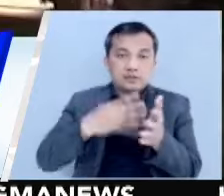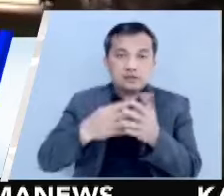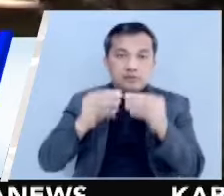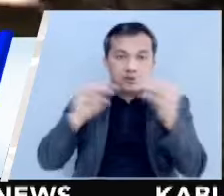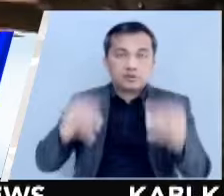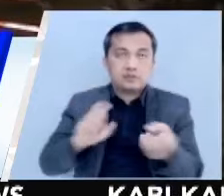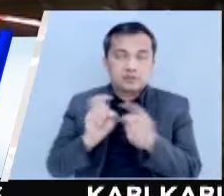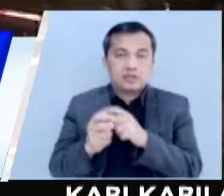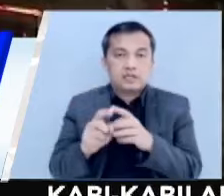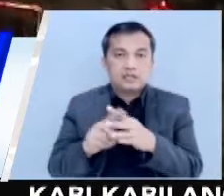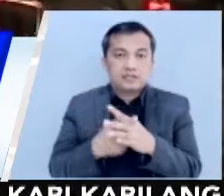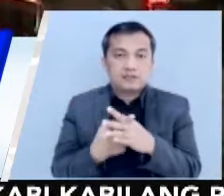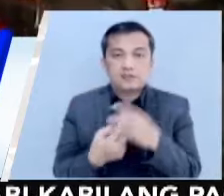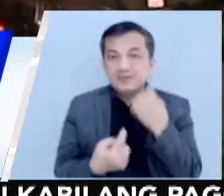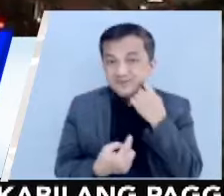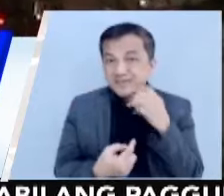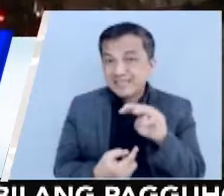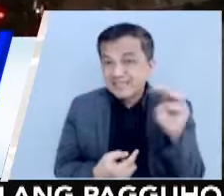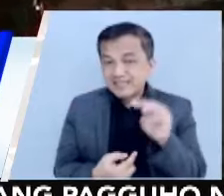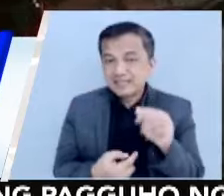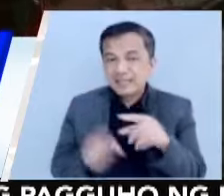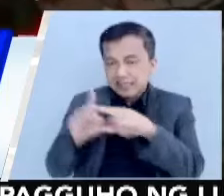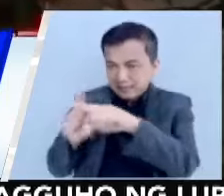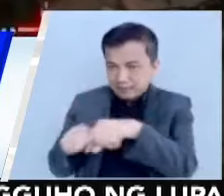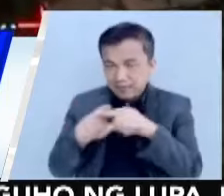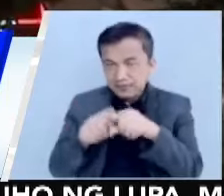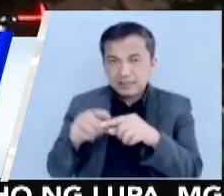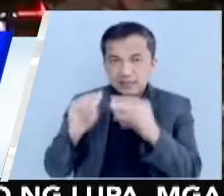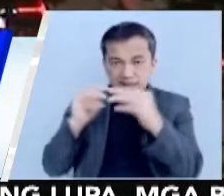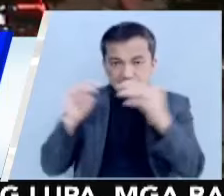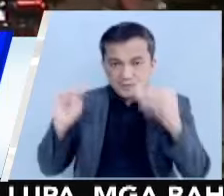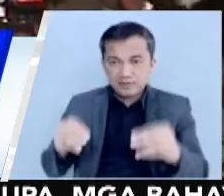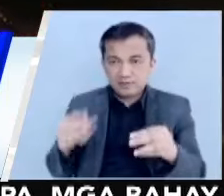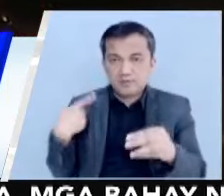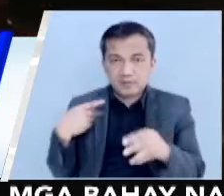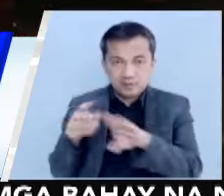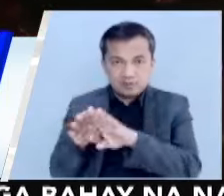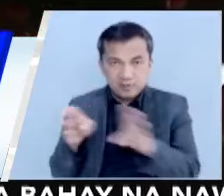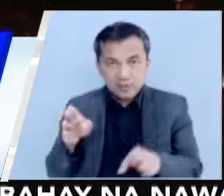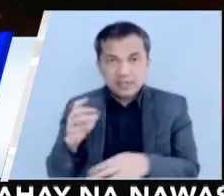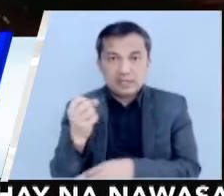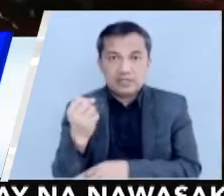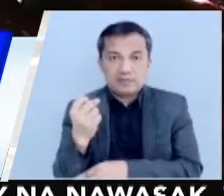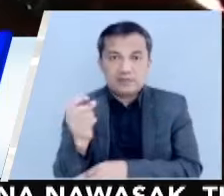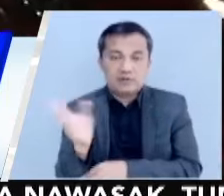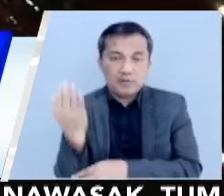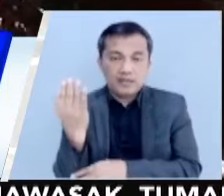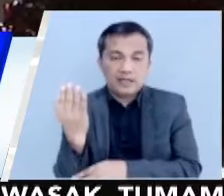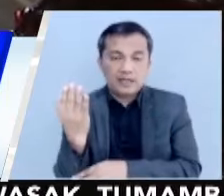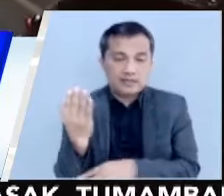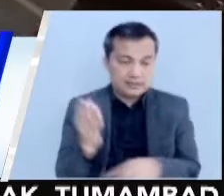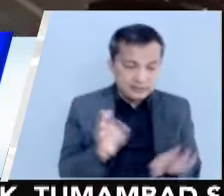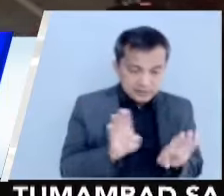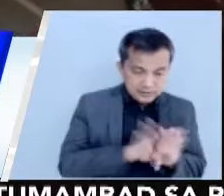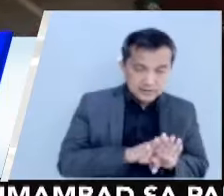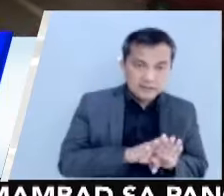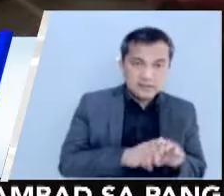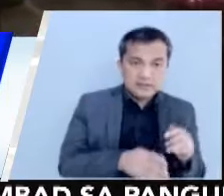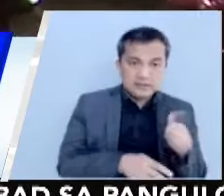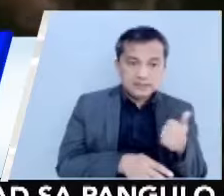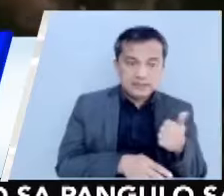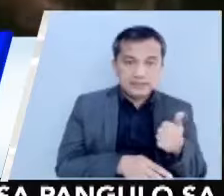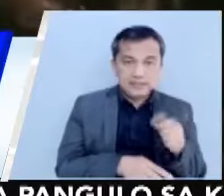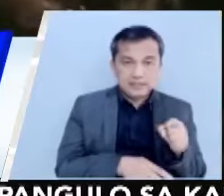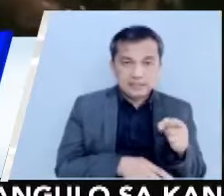Lunes. Depende sa mall, may mga nagbubukas na ng alas 11 ng umaga at nagsasara ng alas 10 o alas 11 ng